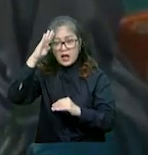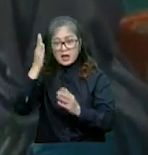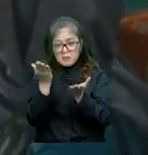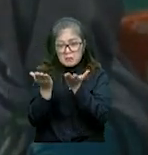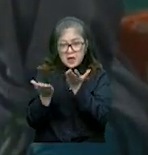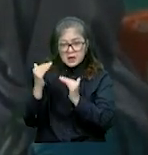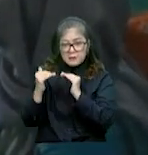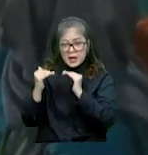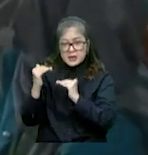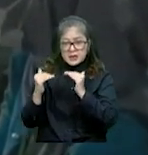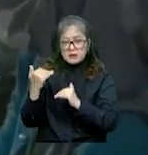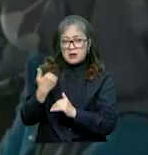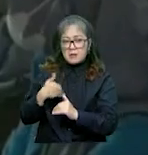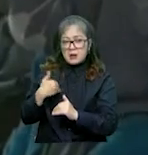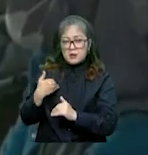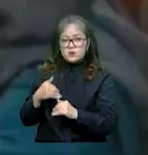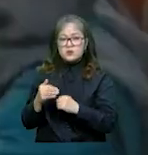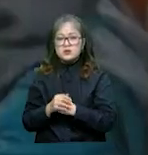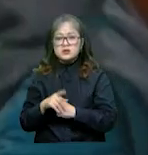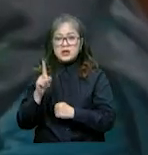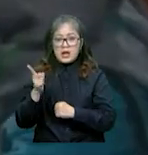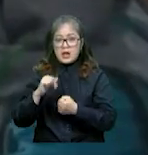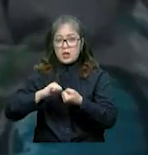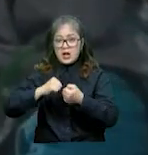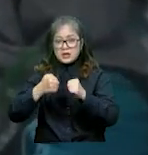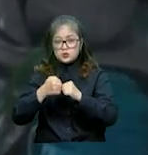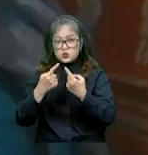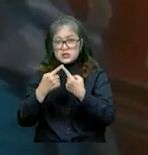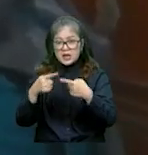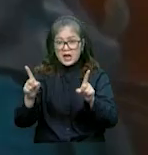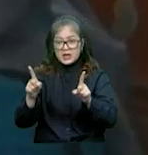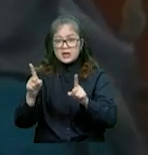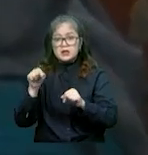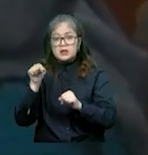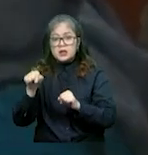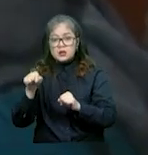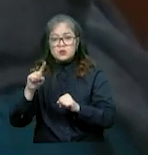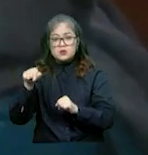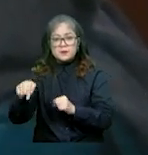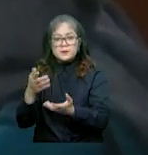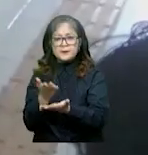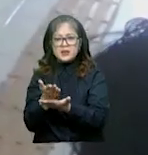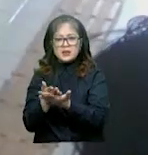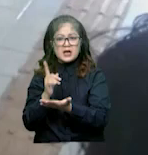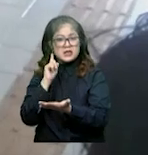Sedangkan cerai gugat atau yang mengajukan pihak istri disebabkan faktor kemiskinan atau ekonomi serta pendidikan yang rendah.